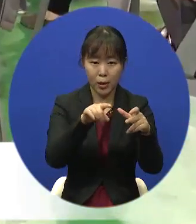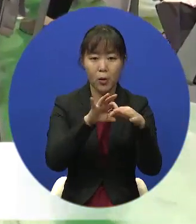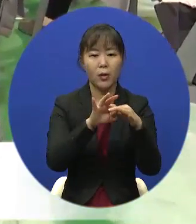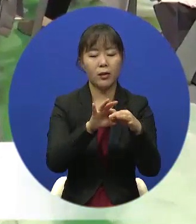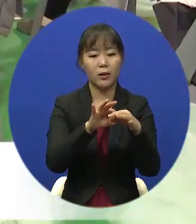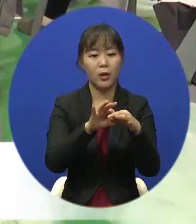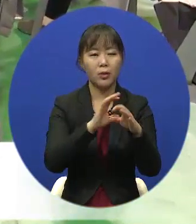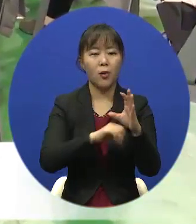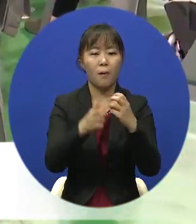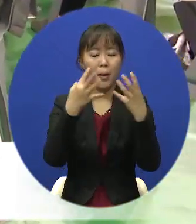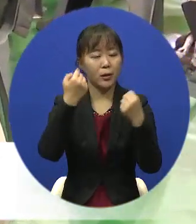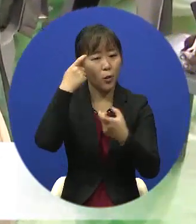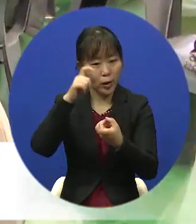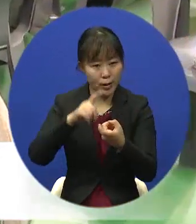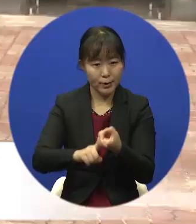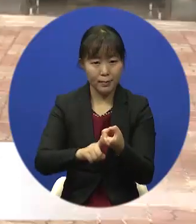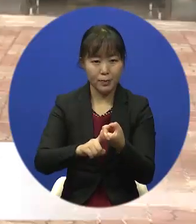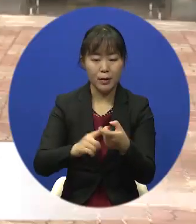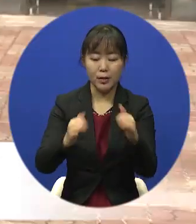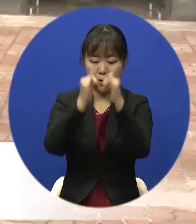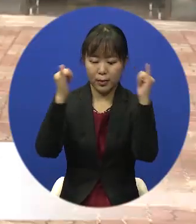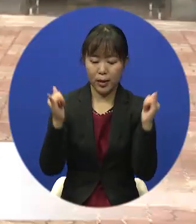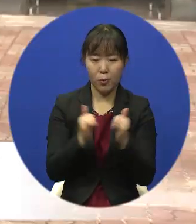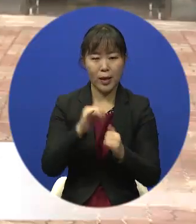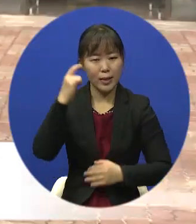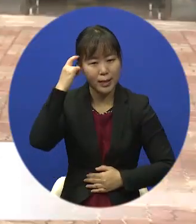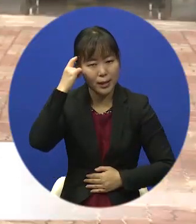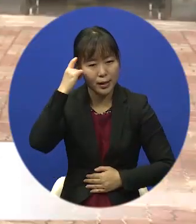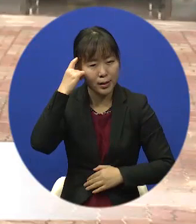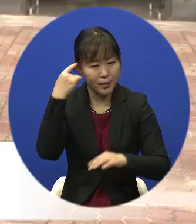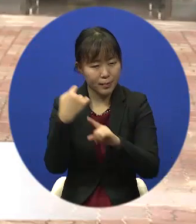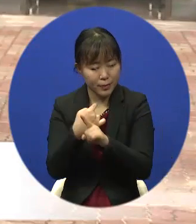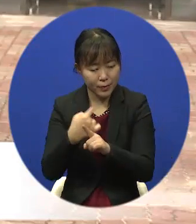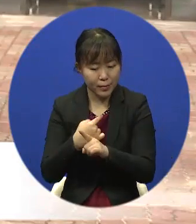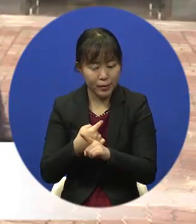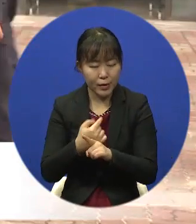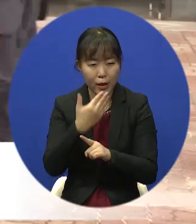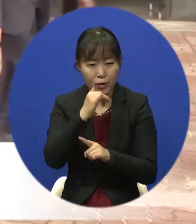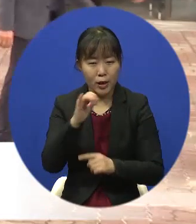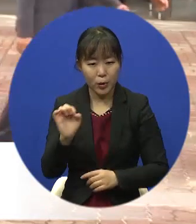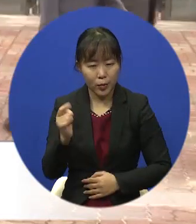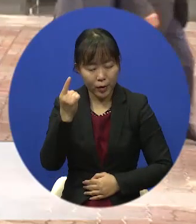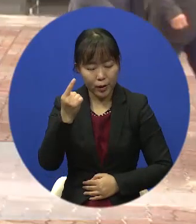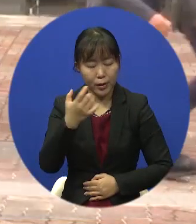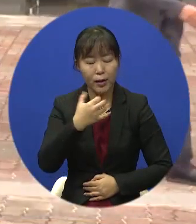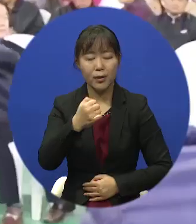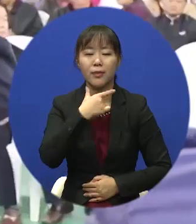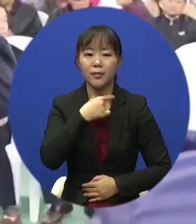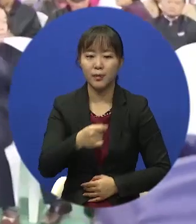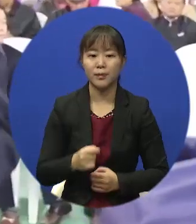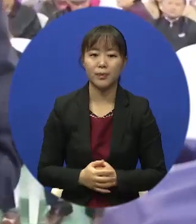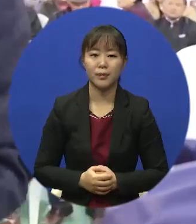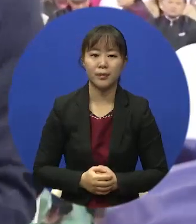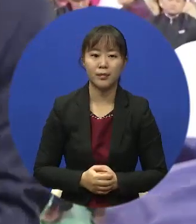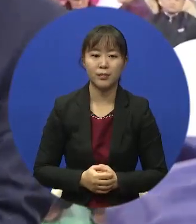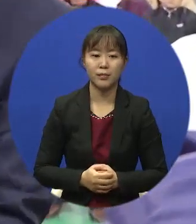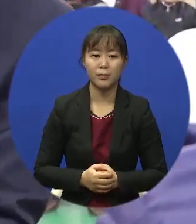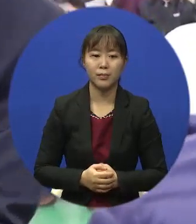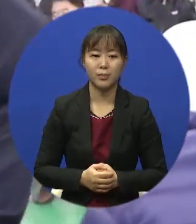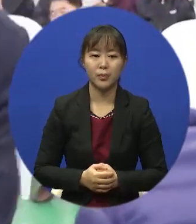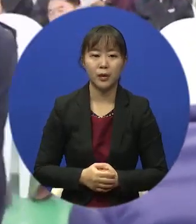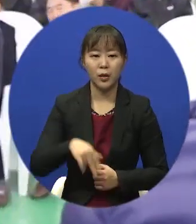대한 더 많은 관심과 사회적 인식 변화를 할 수 있는 계기가 되길 바랍니다.